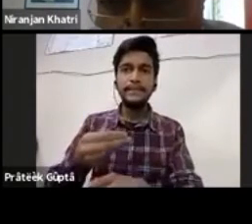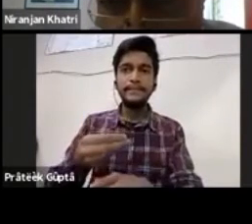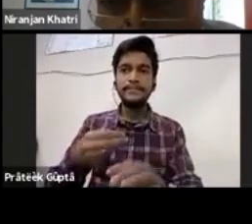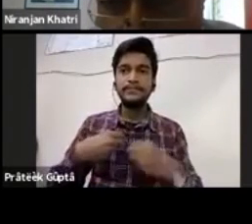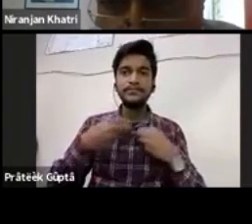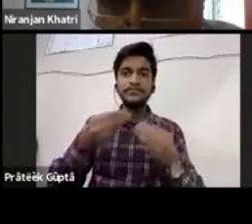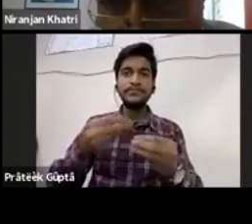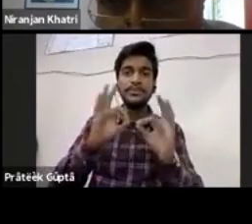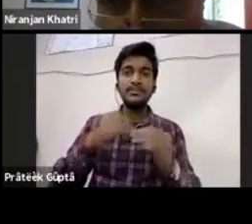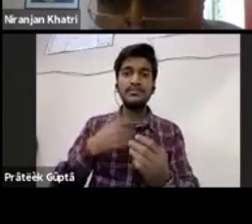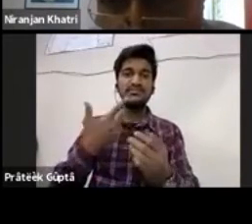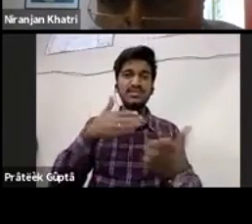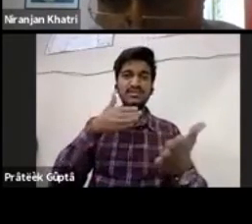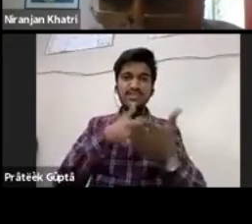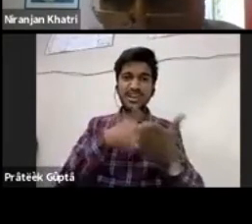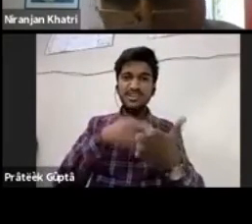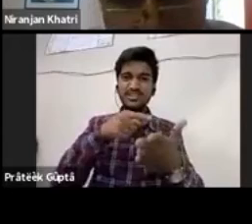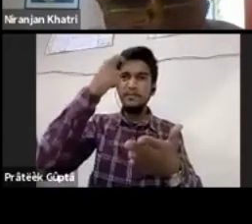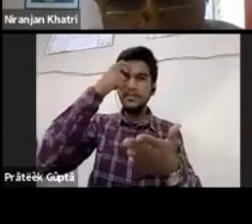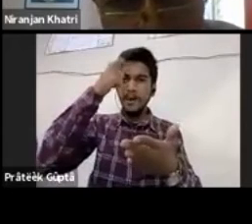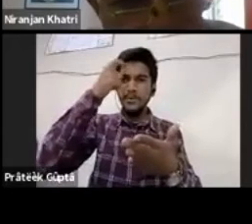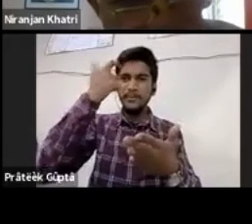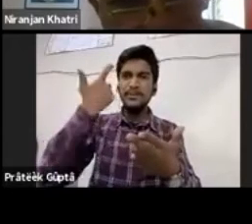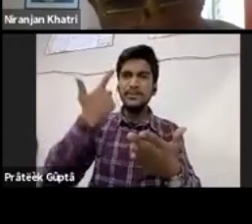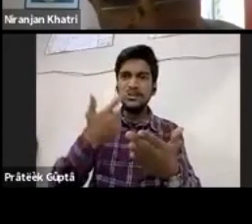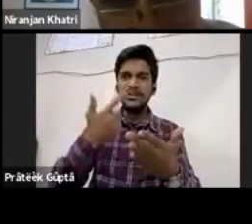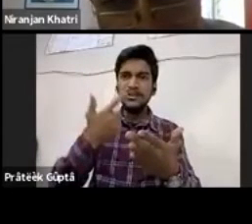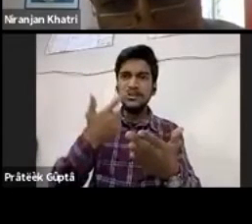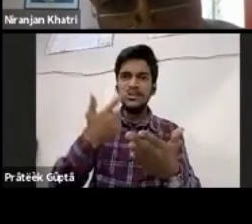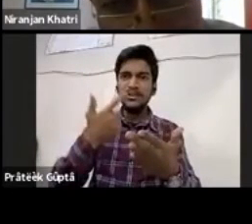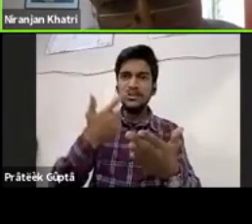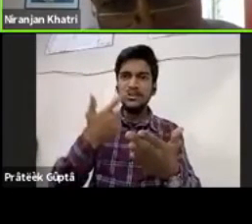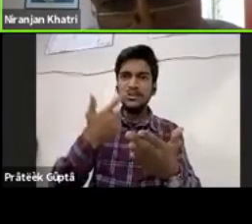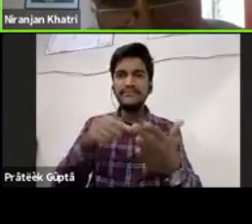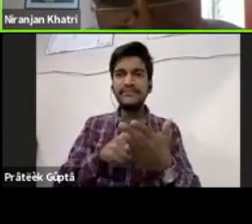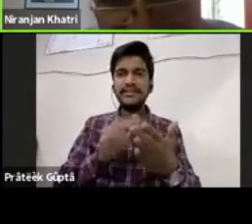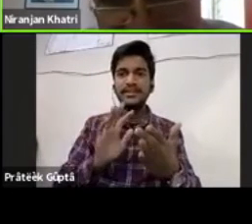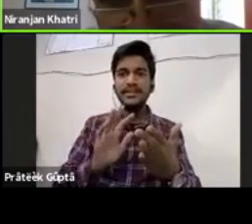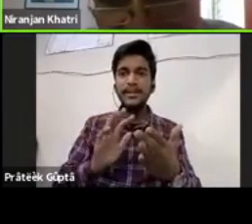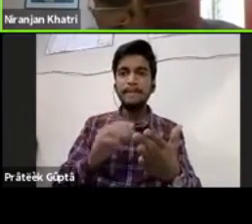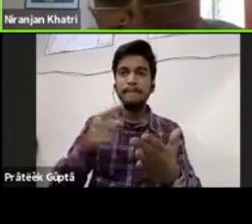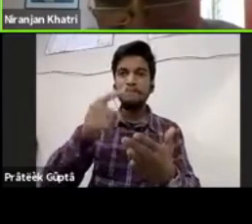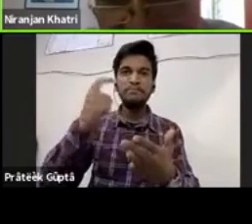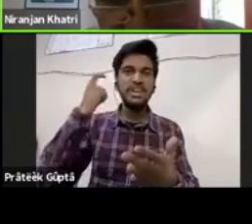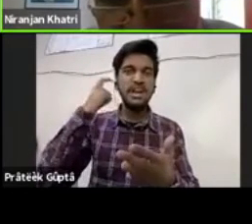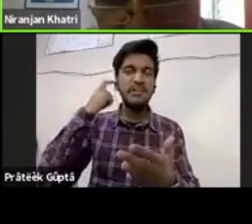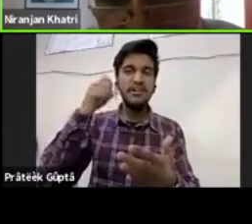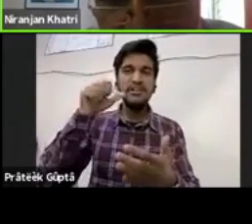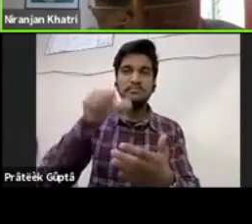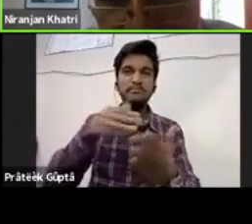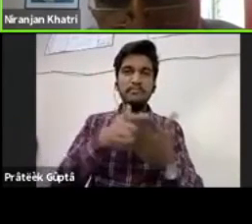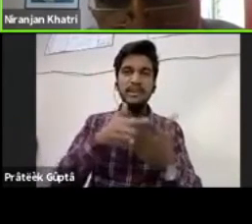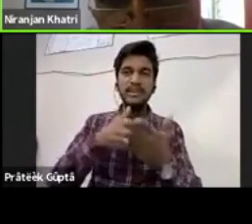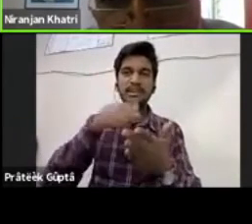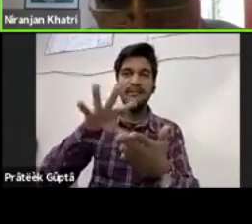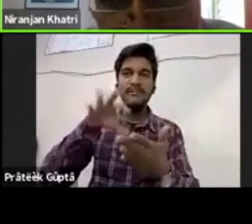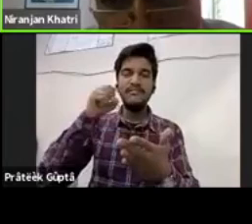with a lot of challenge, very limited. राहुल आपकी आवाज टूट रही है सर, अभी आ रही